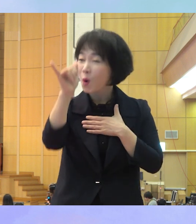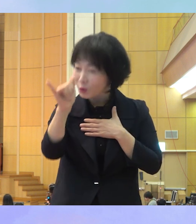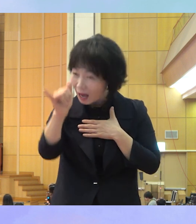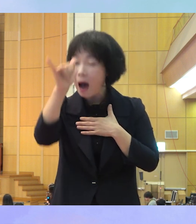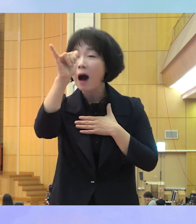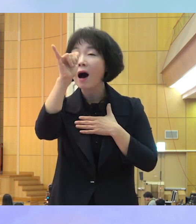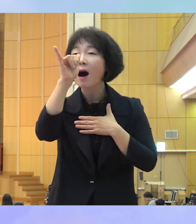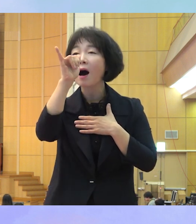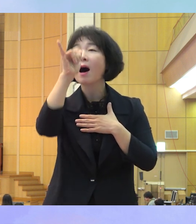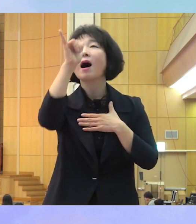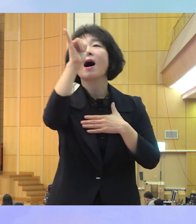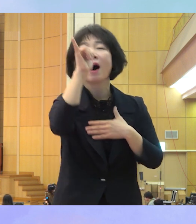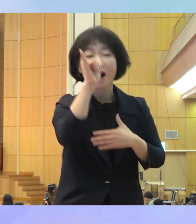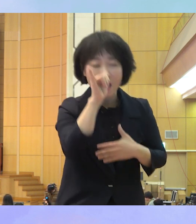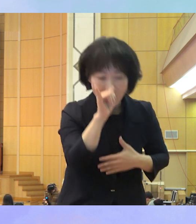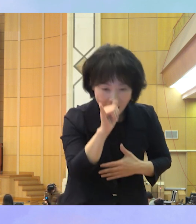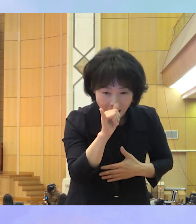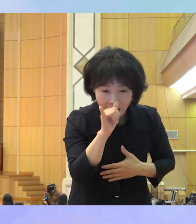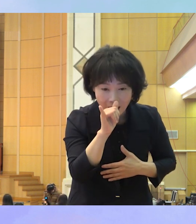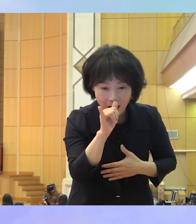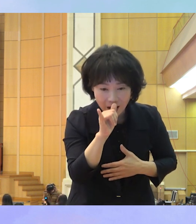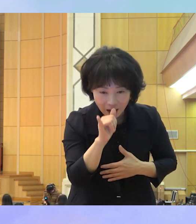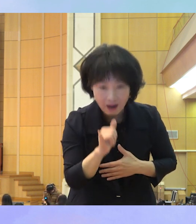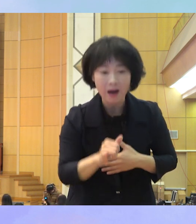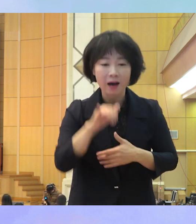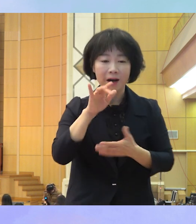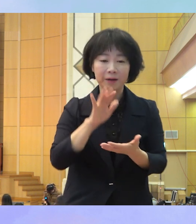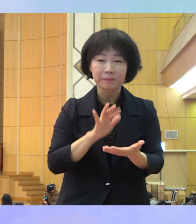복이 있도다.